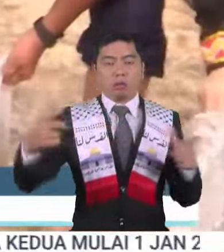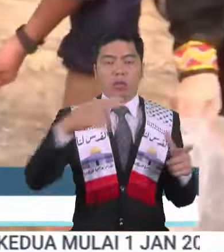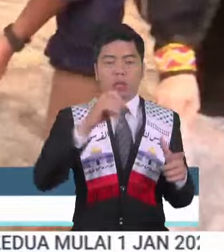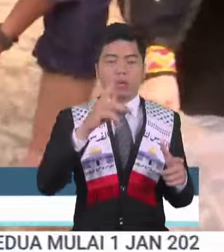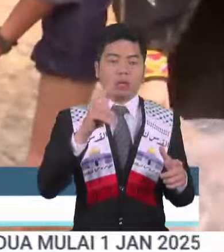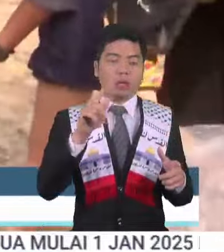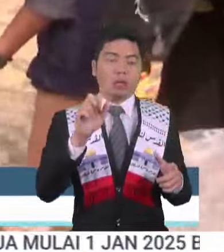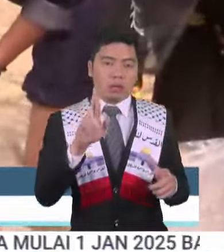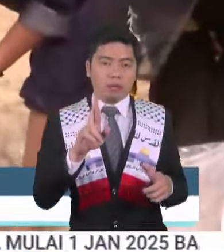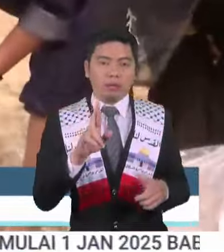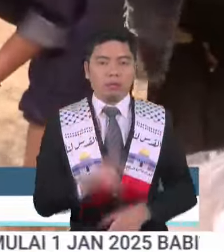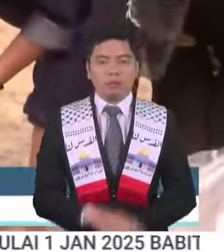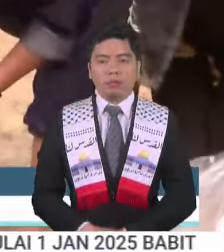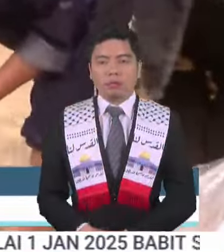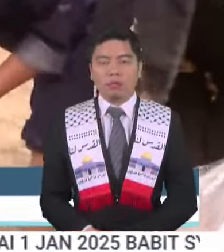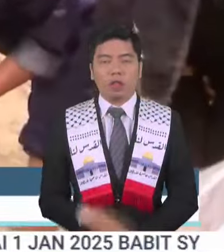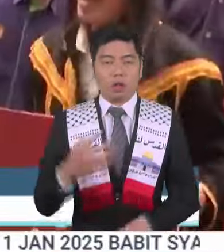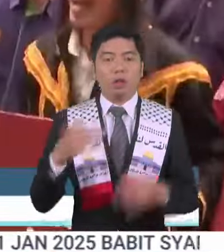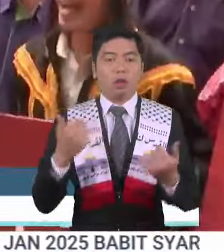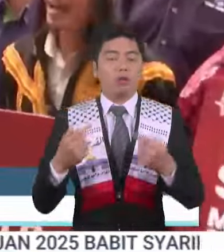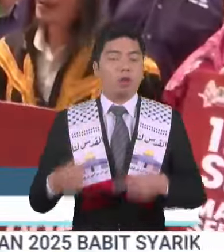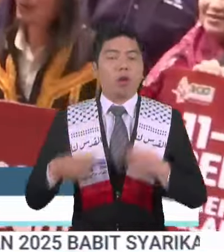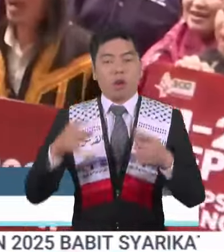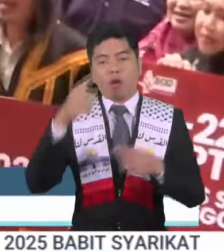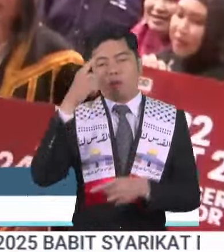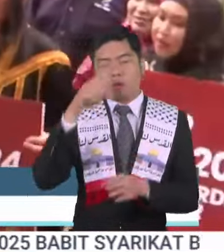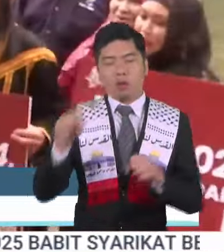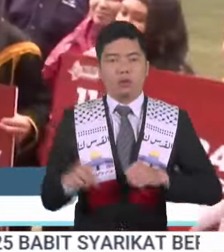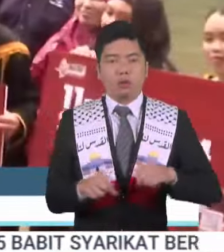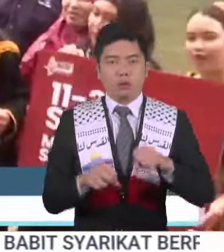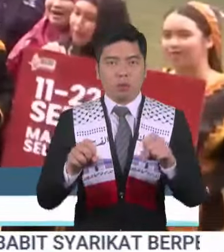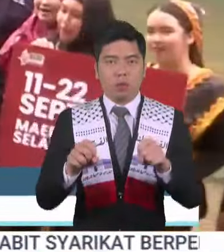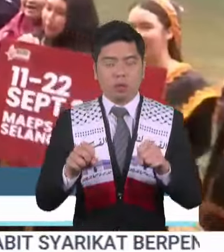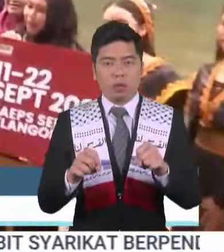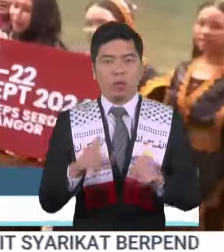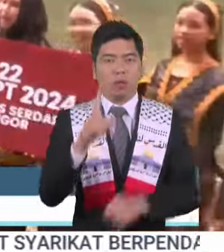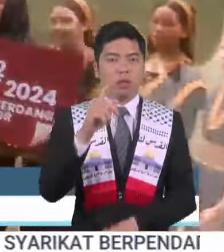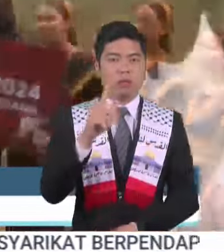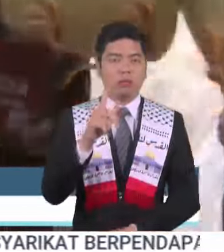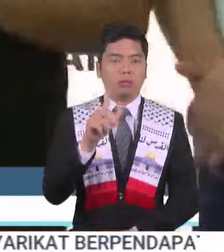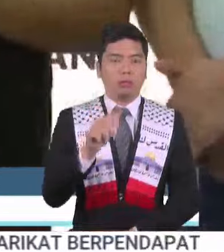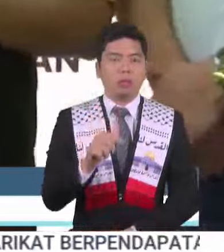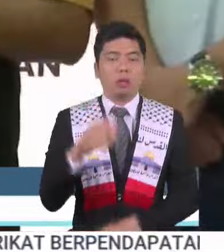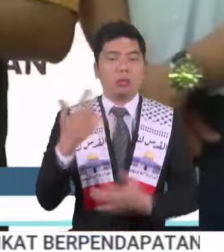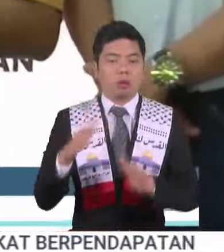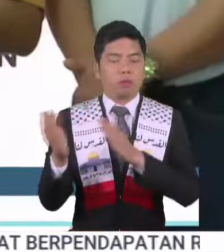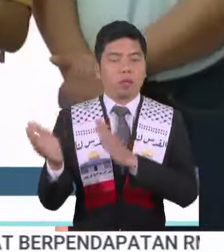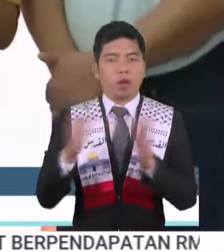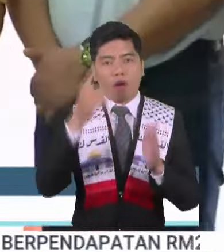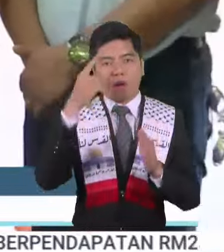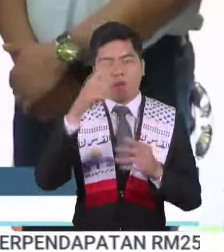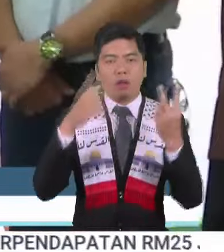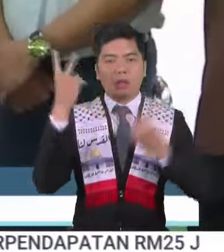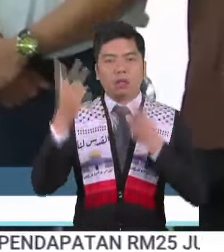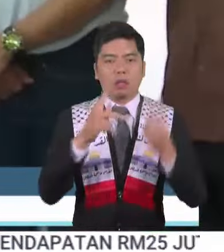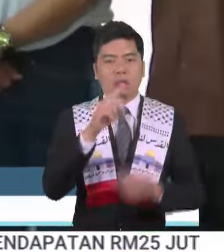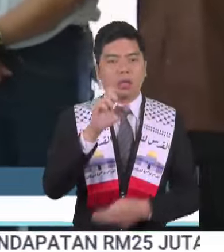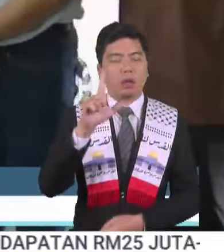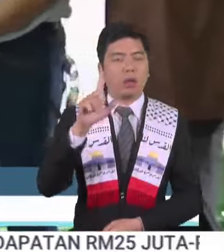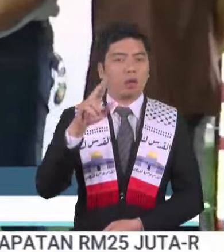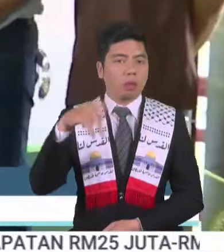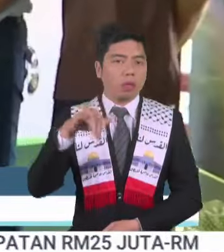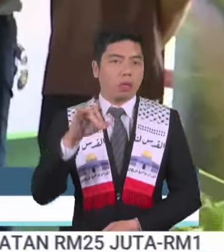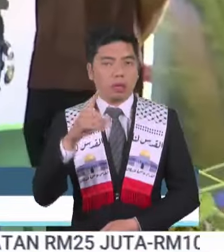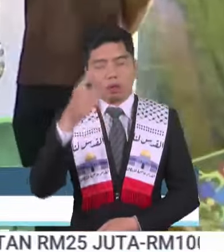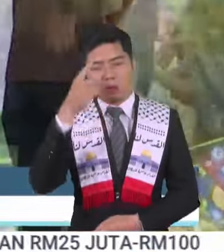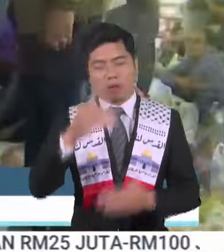turut berkesempatan ke Eko Pelancongan Tagal Sungai Moroli, Kampung Luanti Ranau. Seterusnya singgah ke Telupit untuk